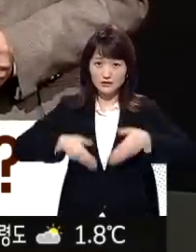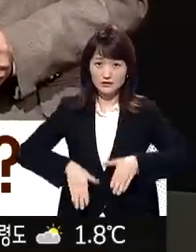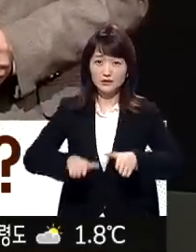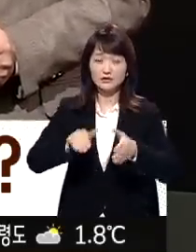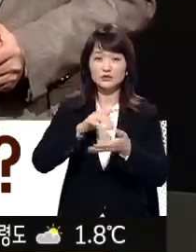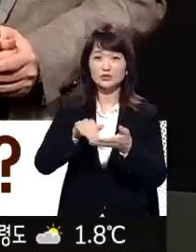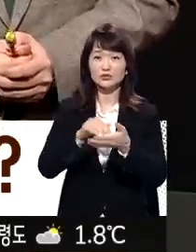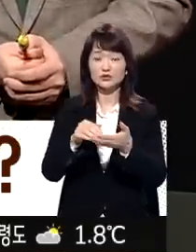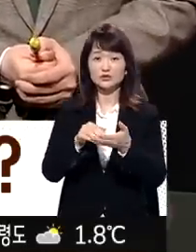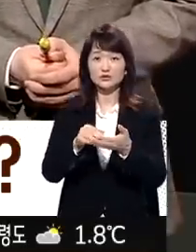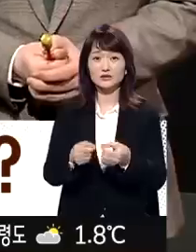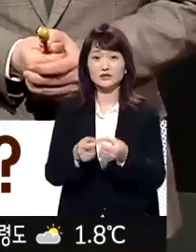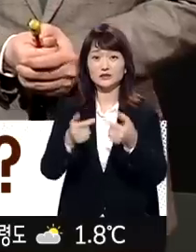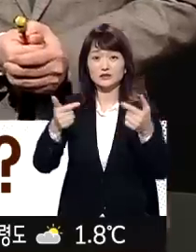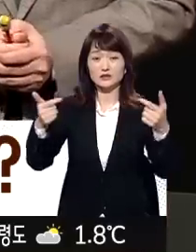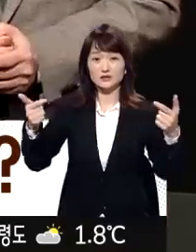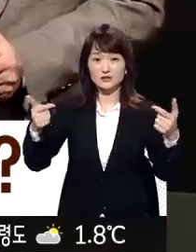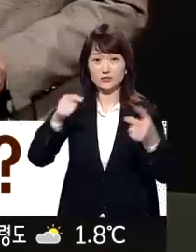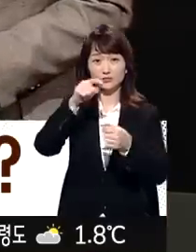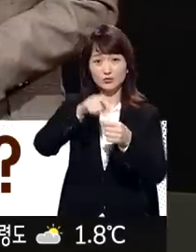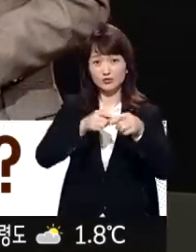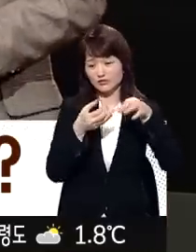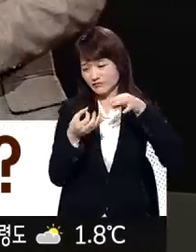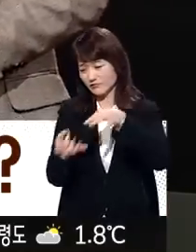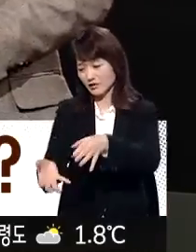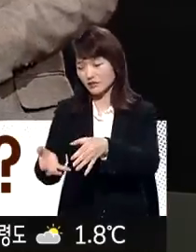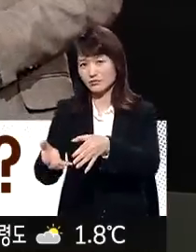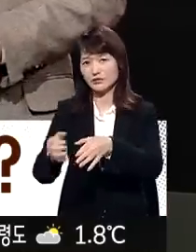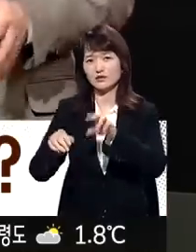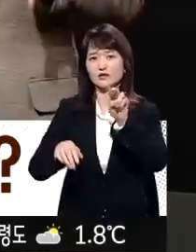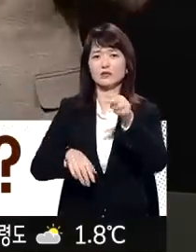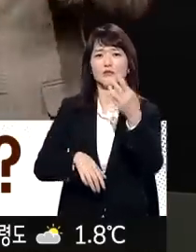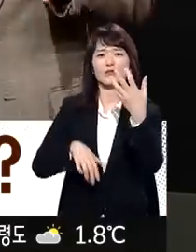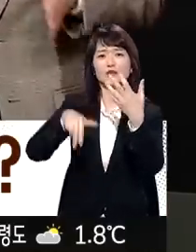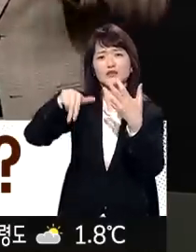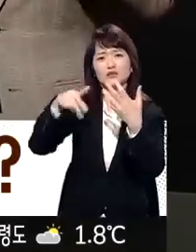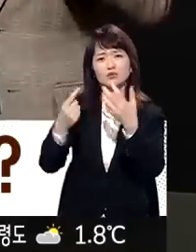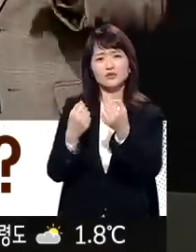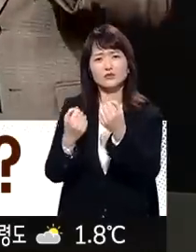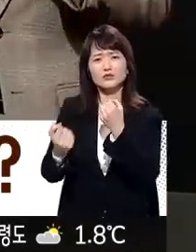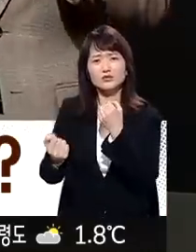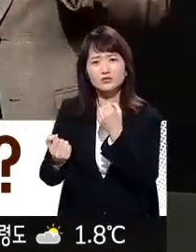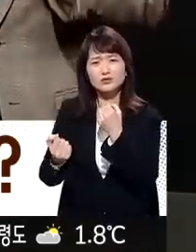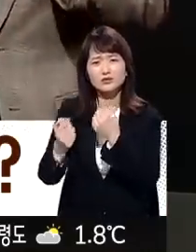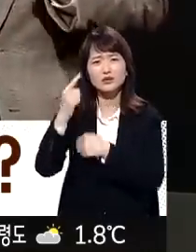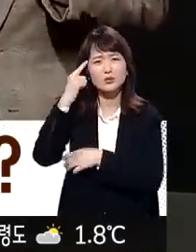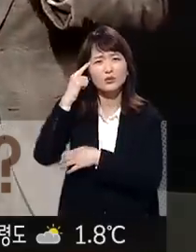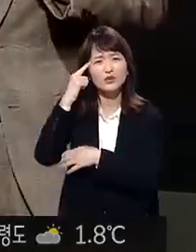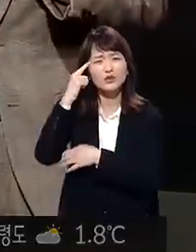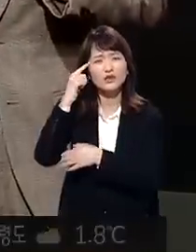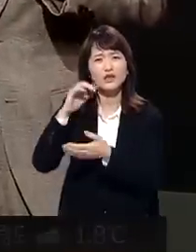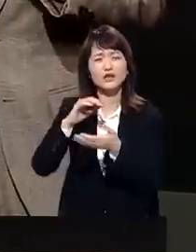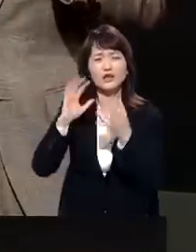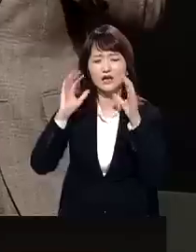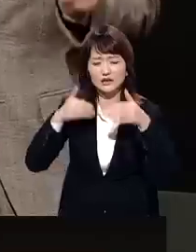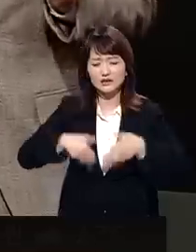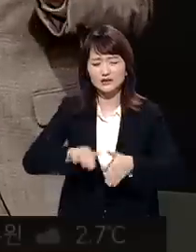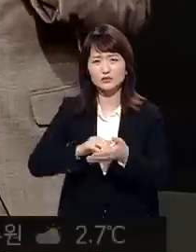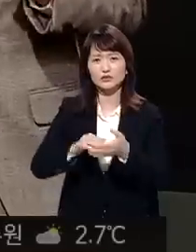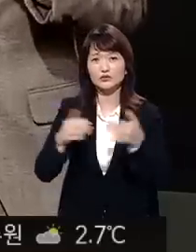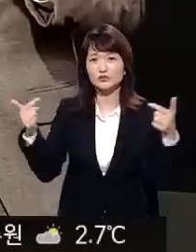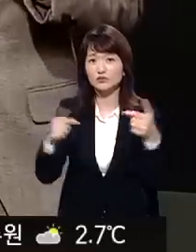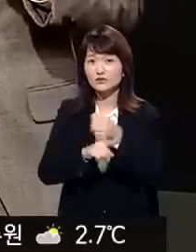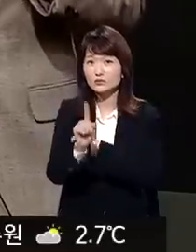해결한다고 지금 허브운동이 280조 원이라는데 그럼에도 불구하고 왜 이 지경인지는